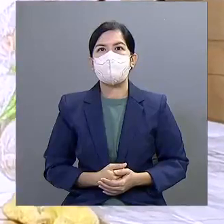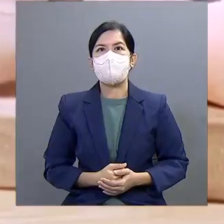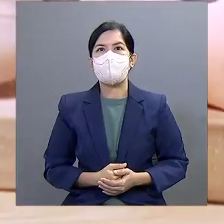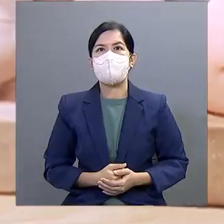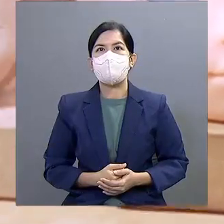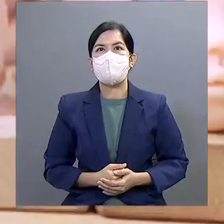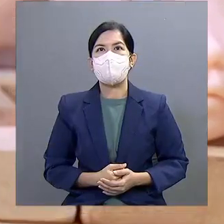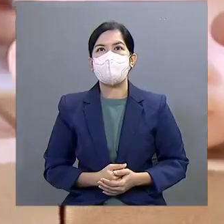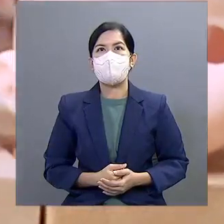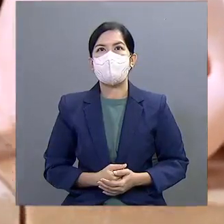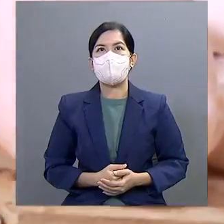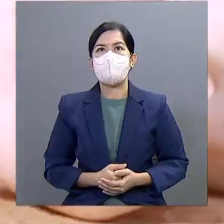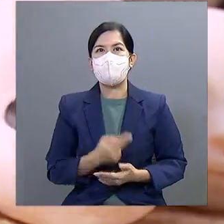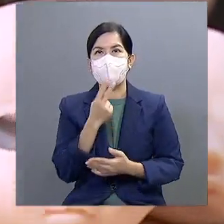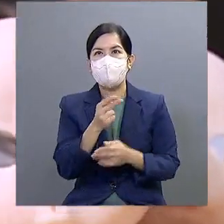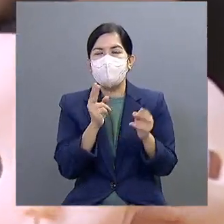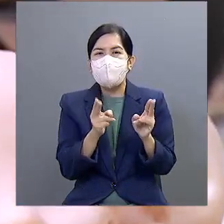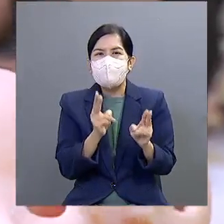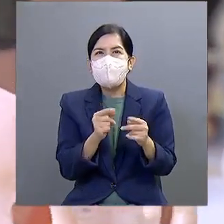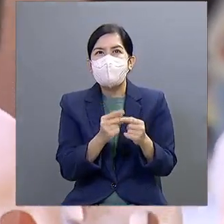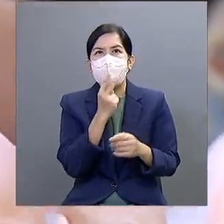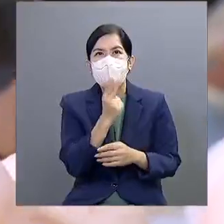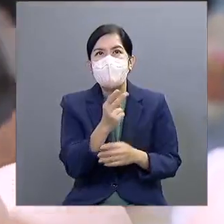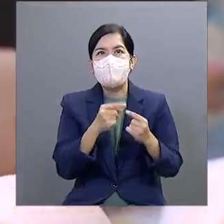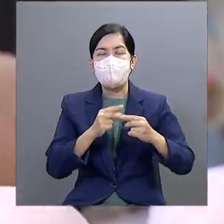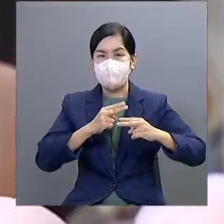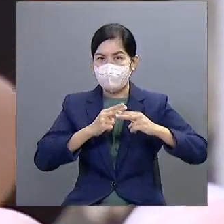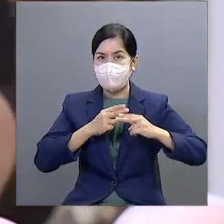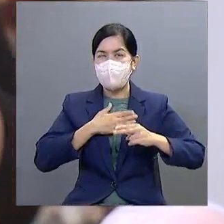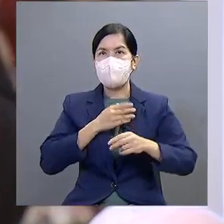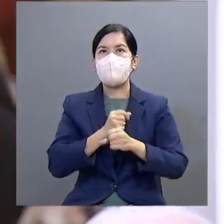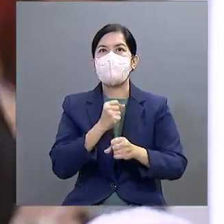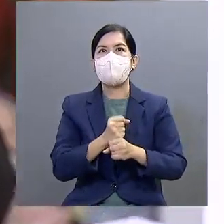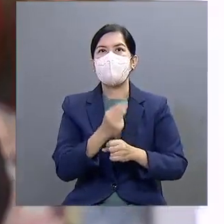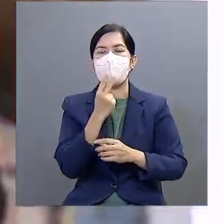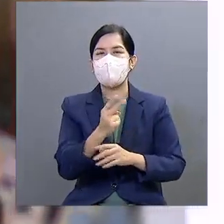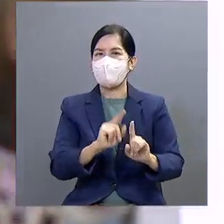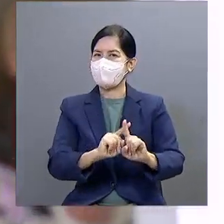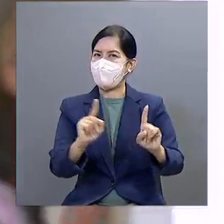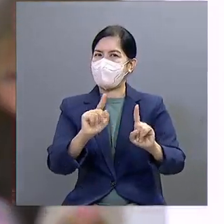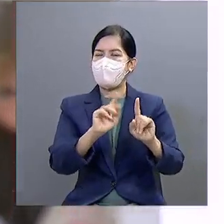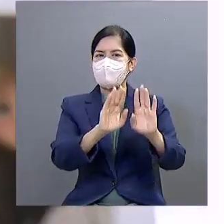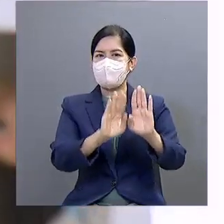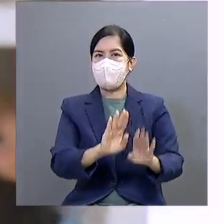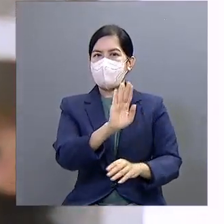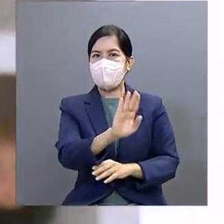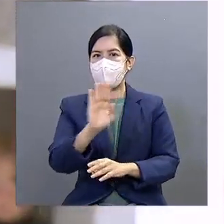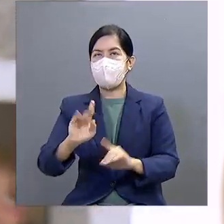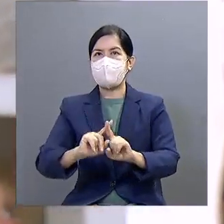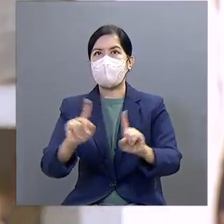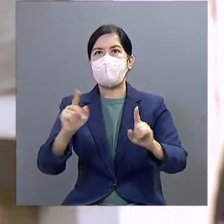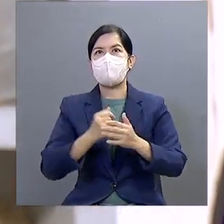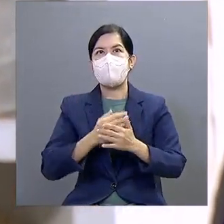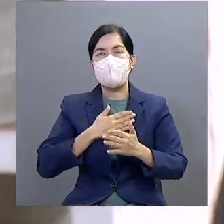เสน่ห์ของตุ๊กตาที่เราปั้นเองกับมือเนี่ยนะคะก็คือความไม่เหมือนกันในการปั้นแต่ละครั้งถึงแม้เราจะพยายามให้มันเหมือนกันเท่